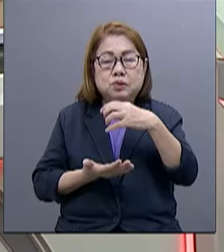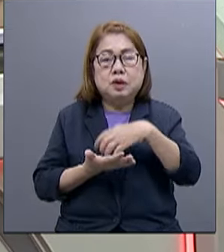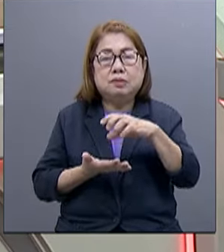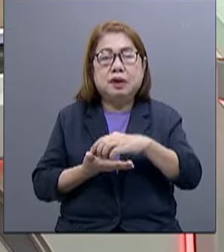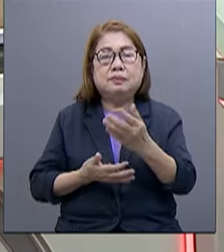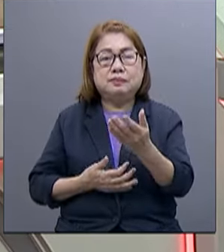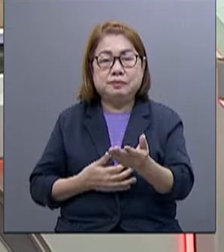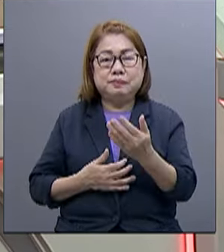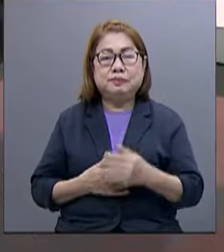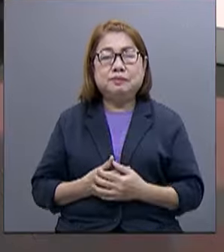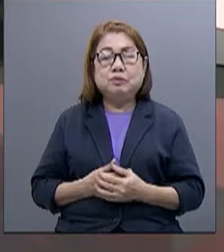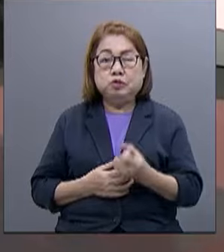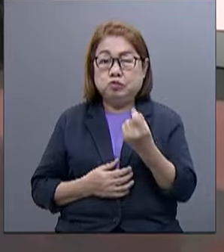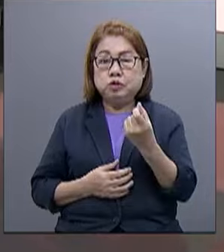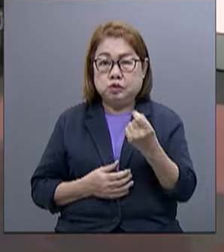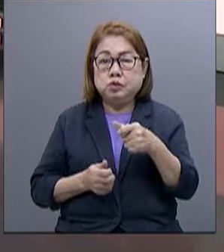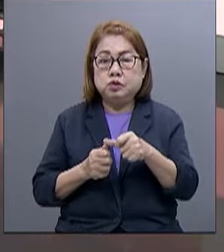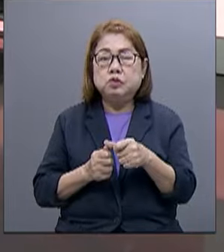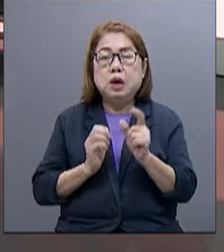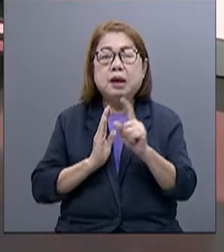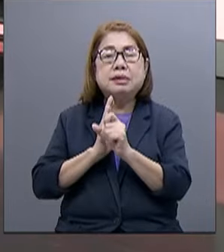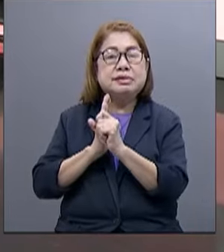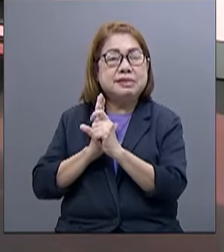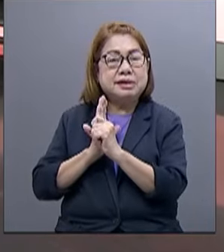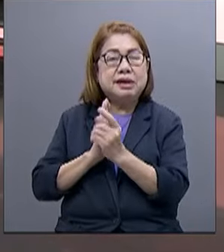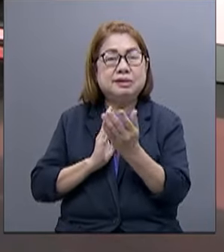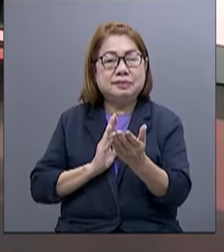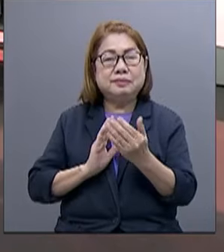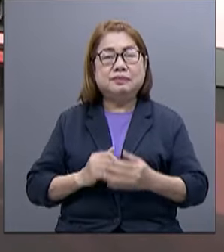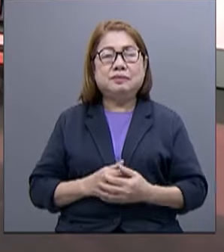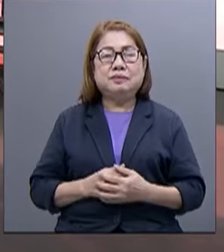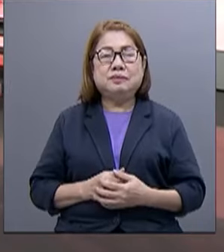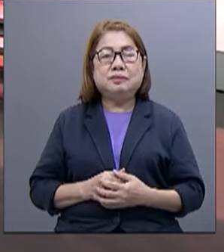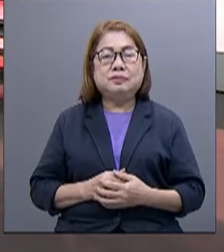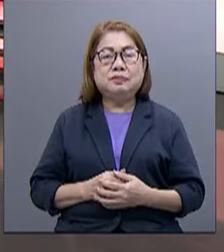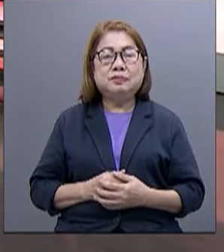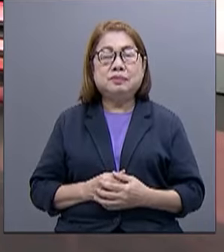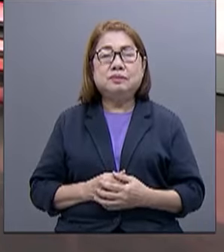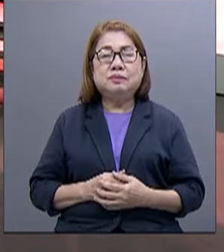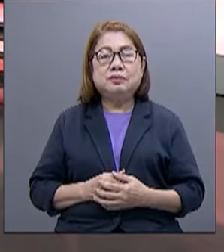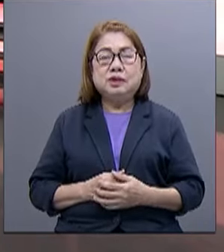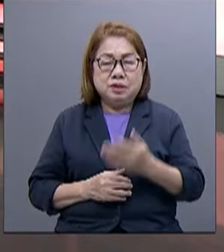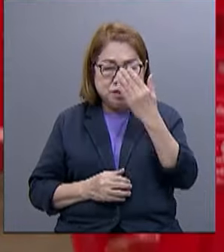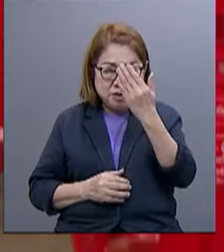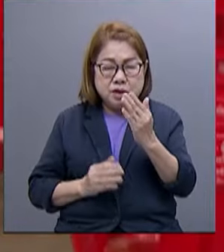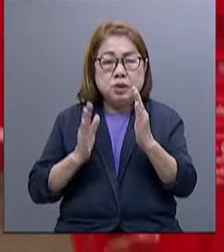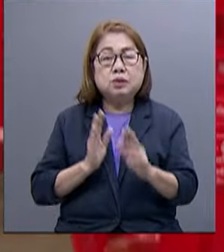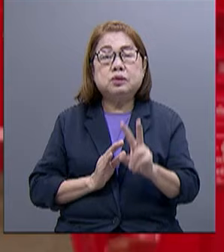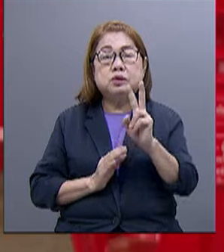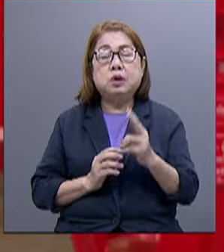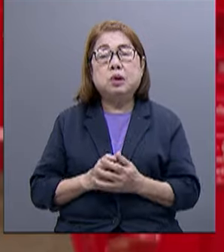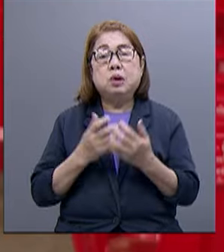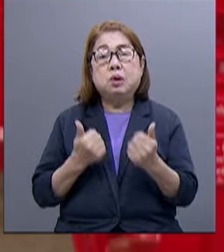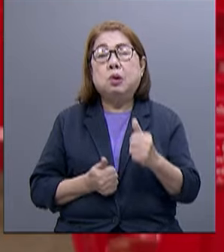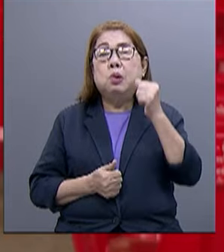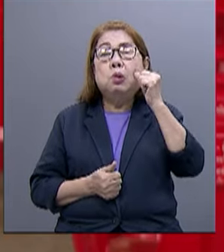ราโพสีนะครับรายงานสดมาจากจังหวัดศรีสะเกษคุณอัชราเชิญครับ ค่ะคุณพัทรชัยคุณปวีณาคะวันเดียว